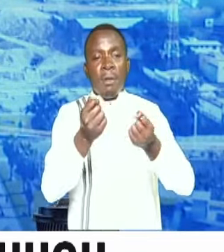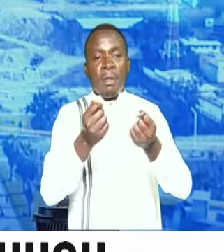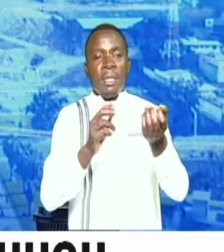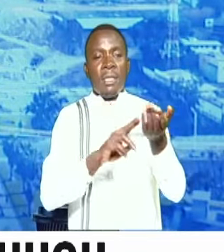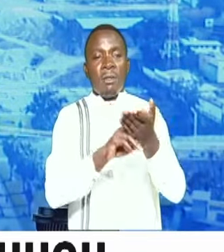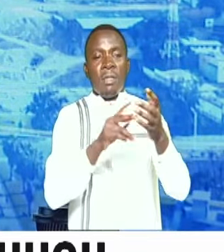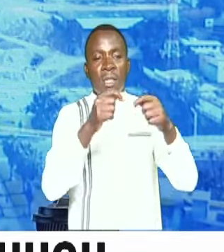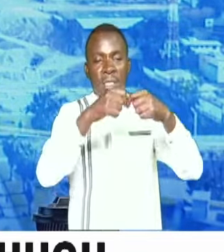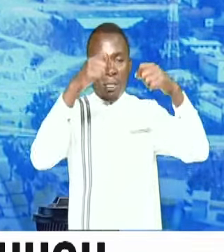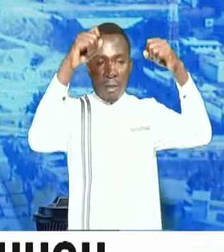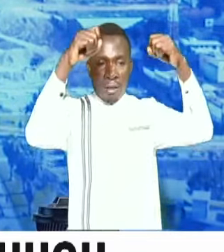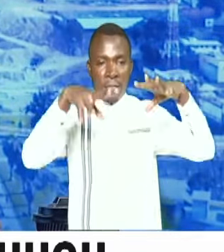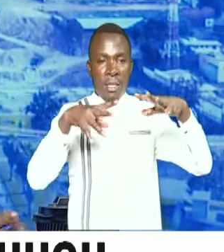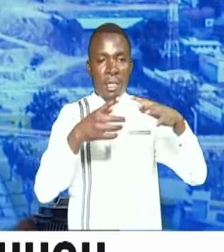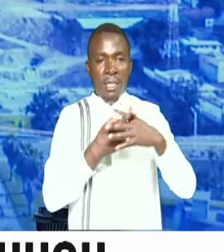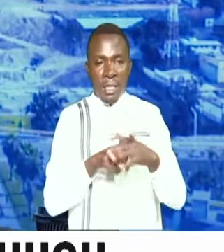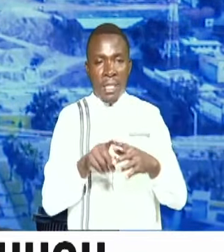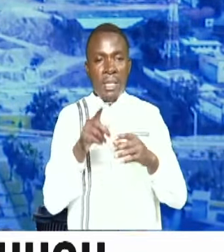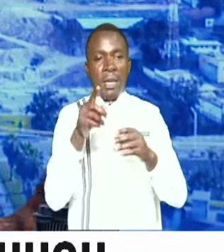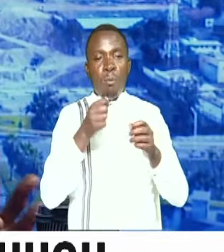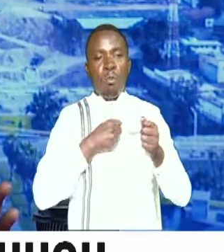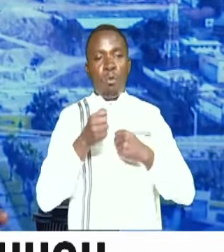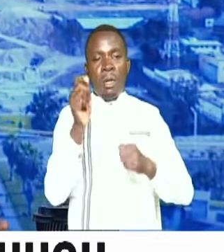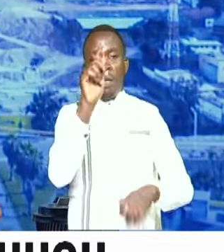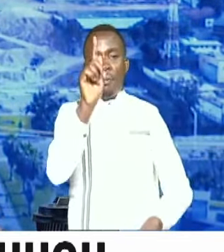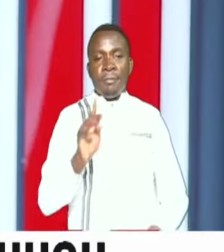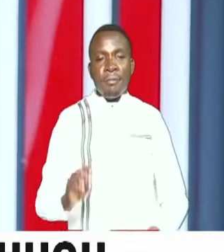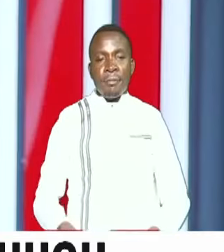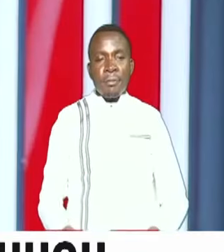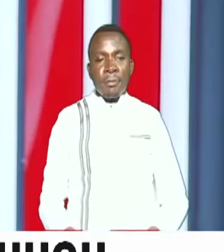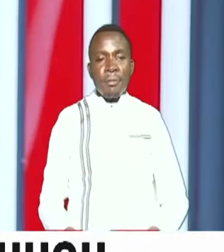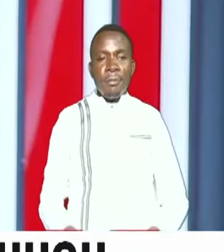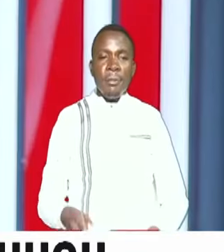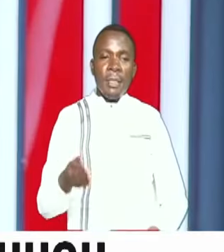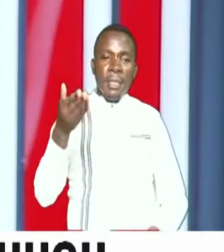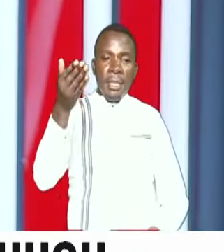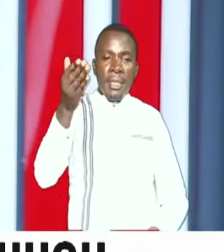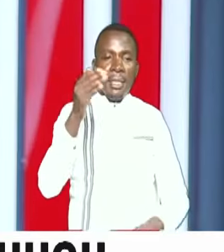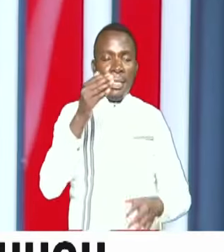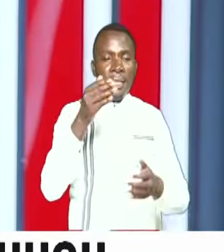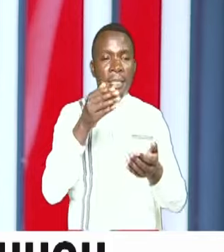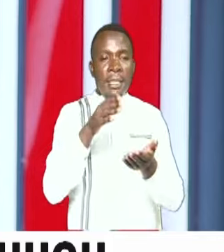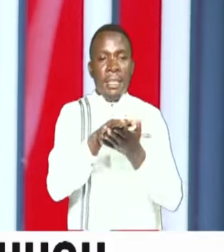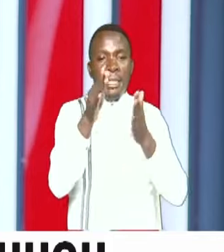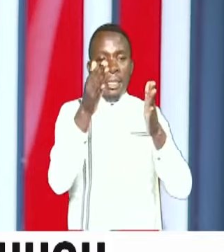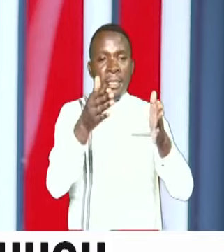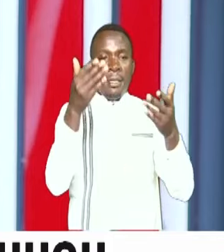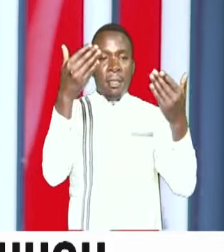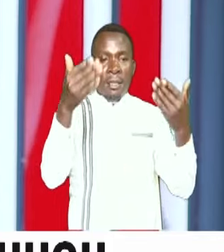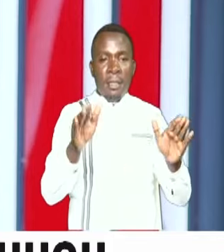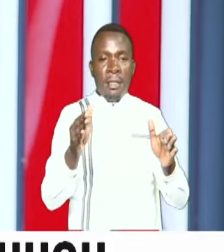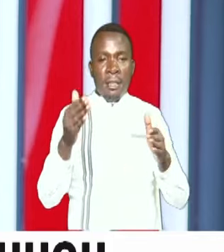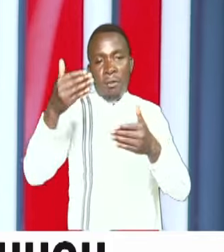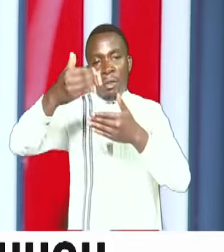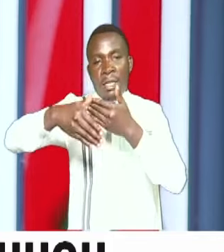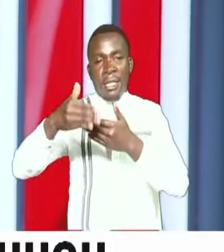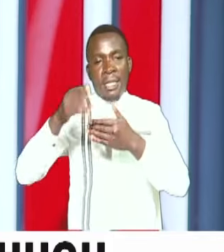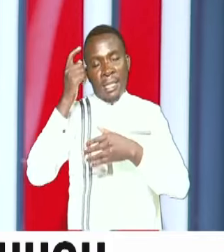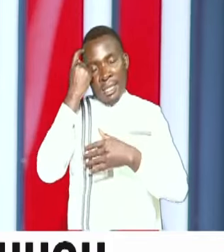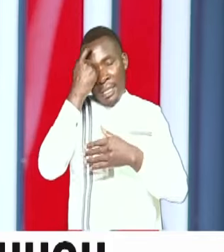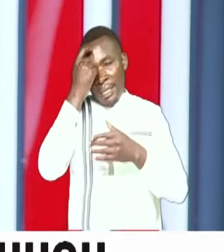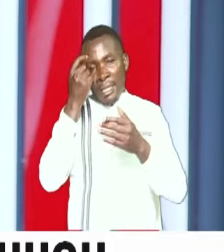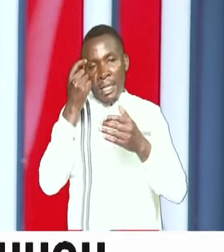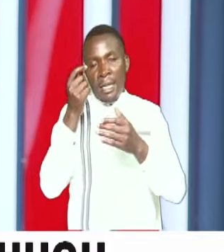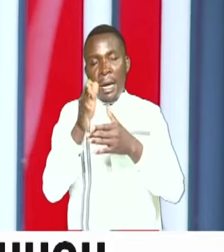rugiye gutangira mu Rwanda? Hari abashoramari bamaze kwegera leta nka minisiteri y'ubucuruzi n'inganda